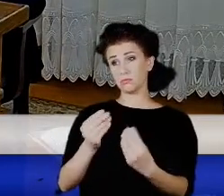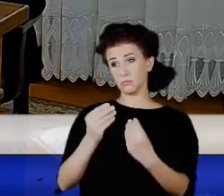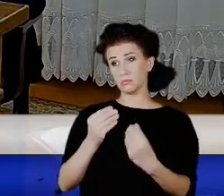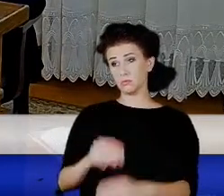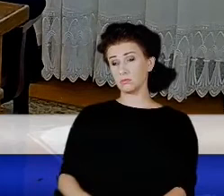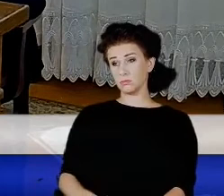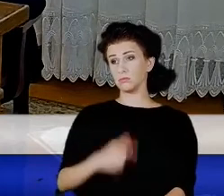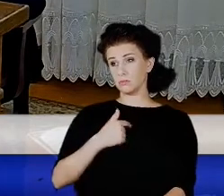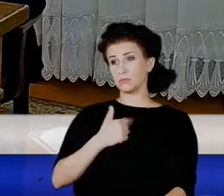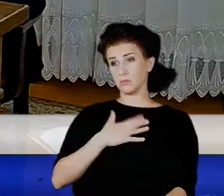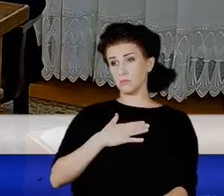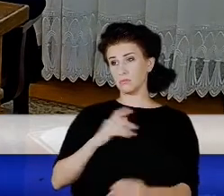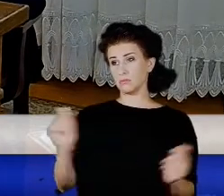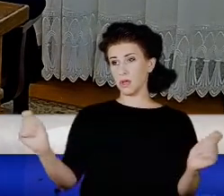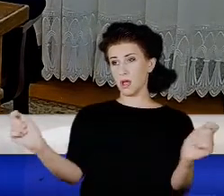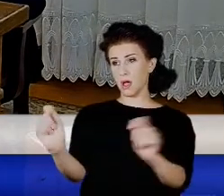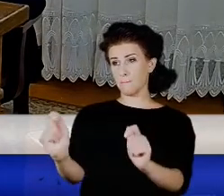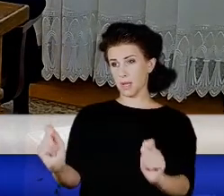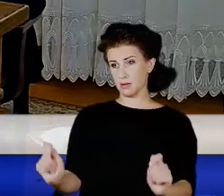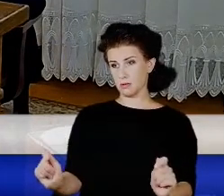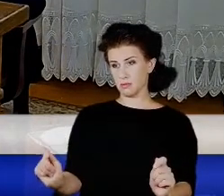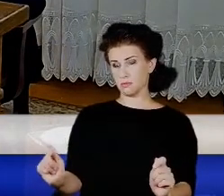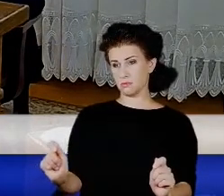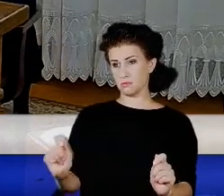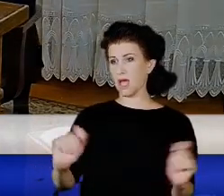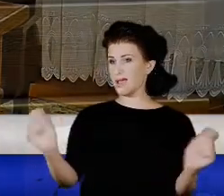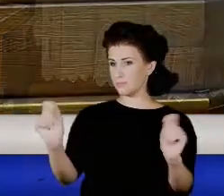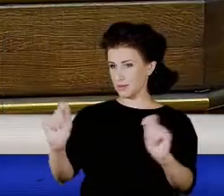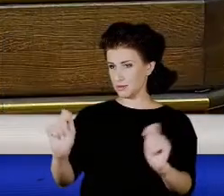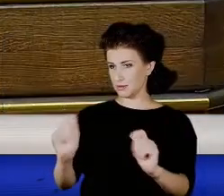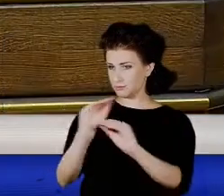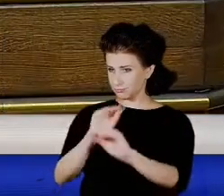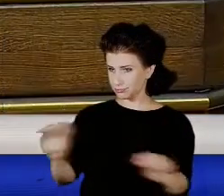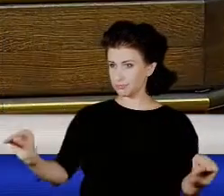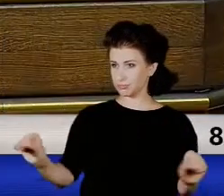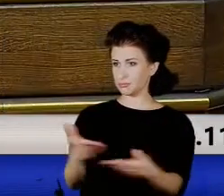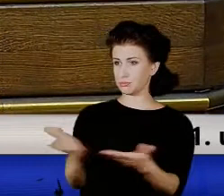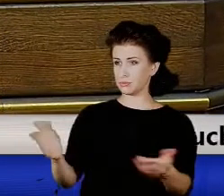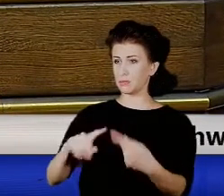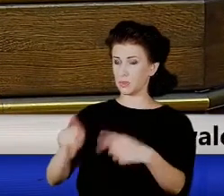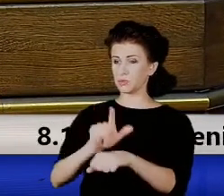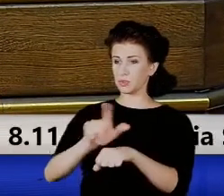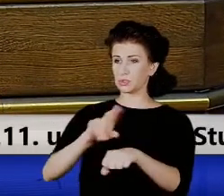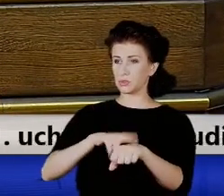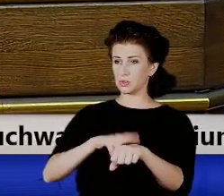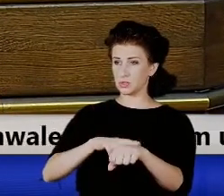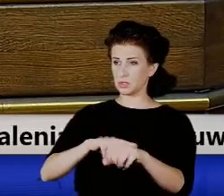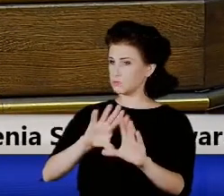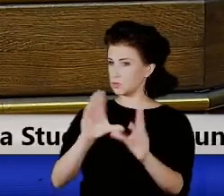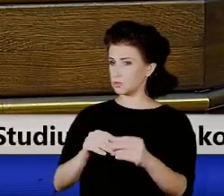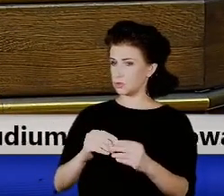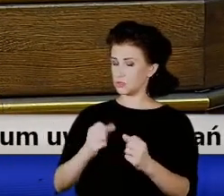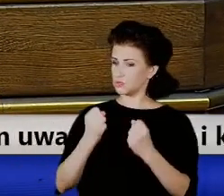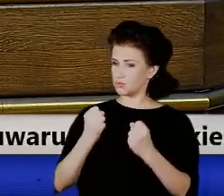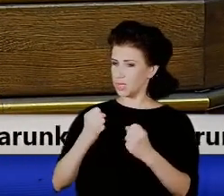Bo mam do państwa apel, tak samo jak te kilkadziesiąt osób, które do tej pory po tych 12 godzinach dotrwało.